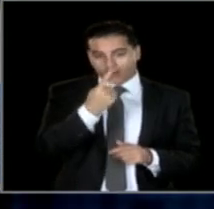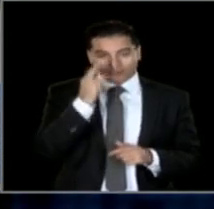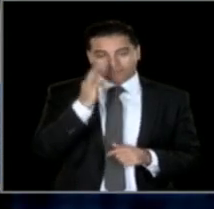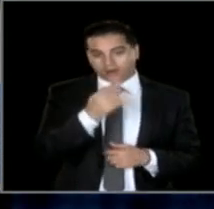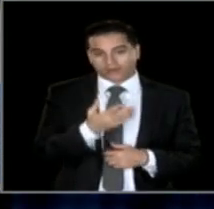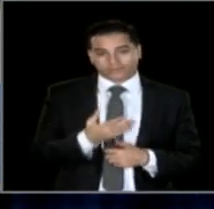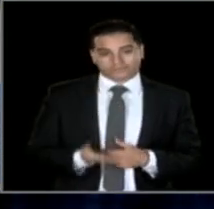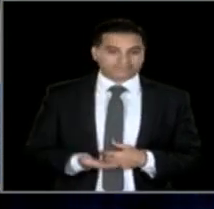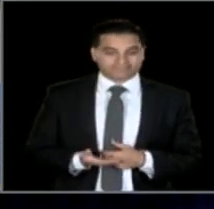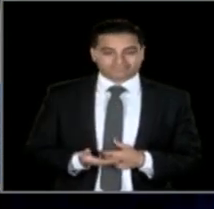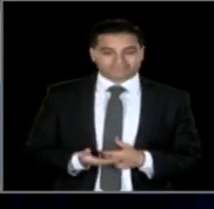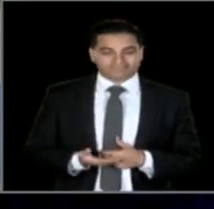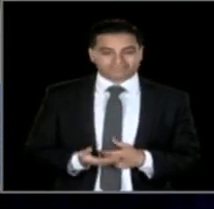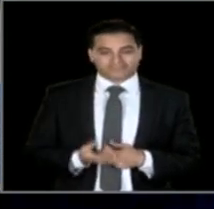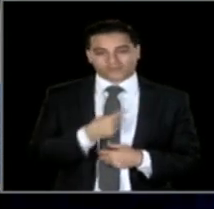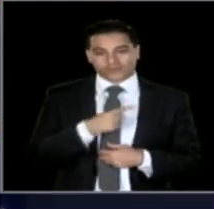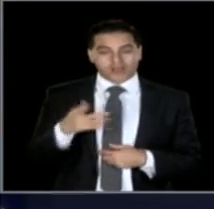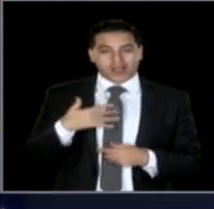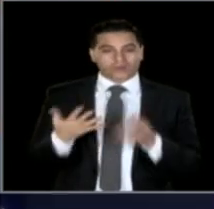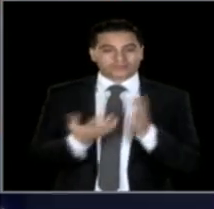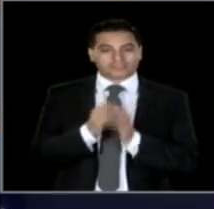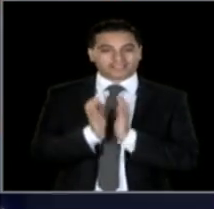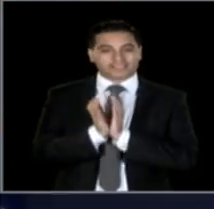بصوا انتوا جايين تاخدوا الكاس،